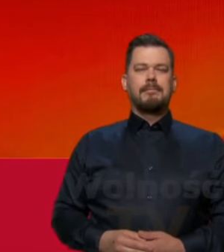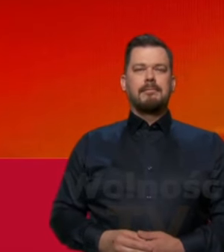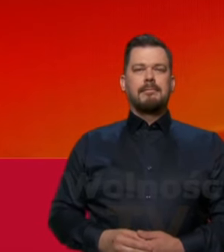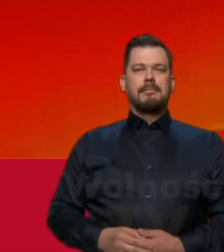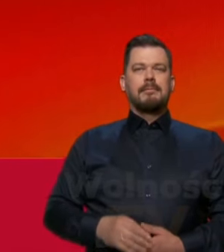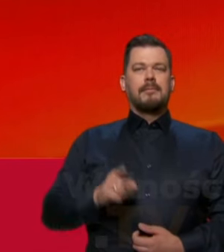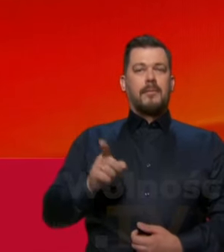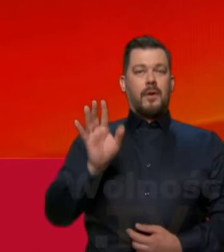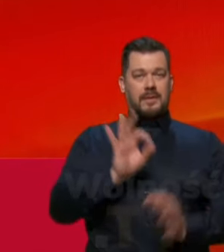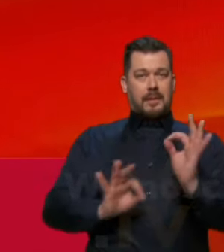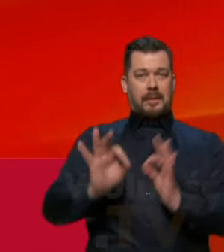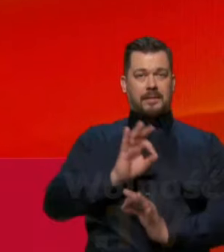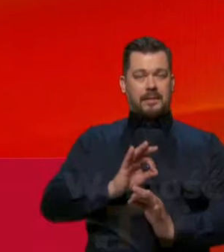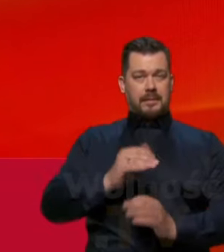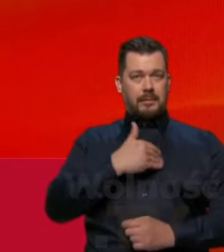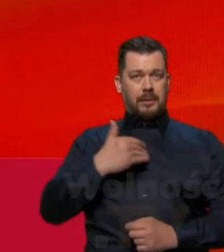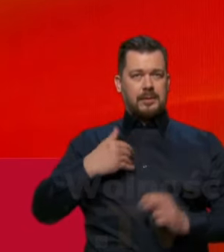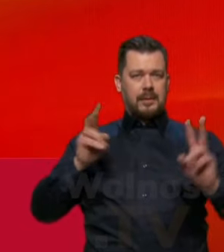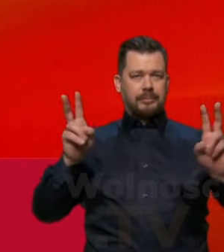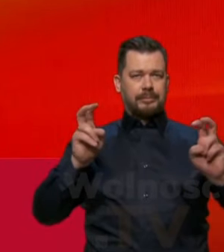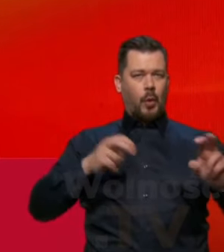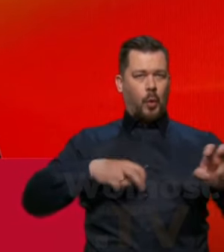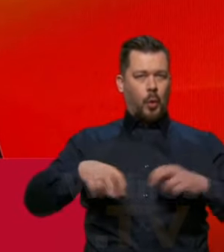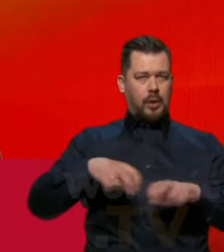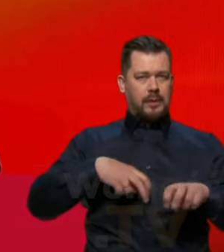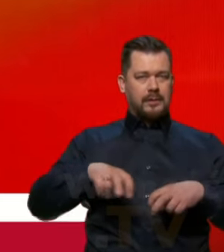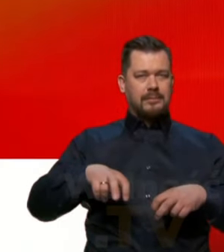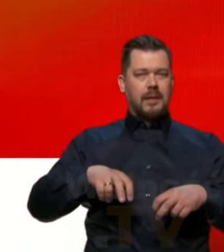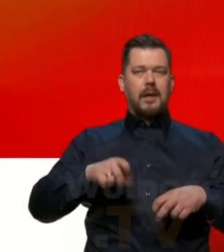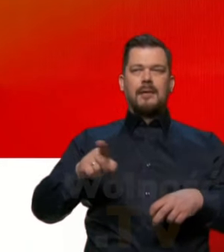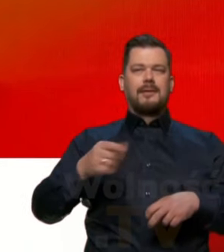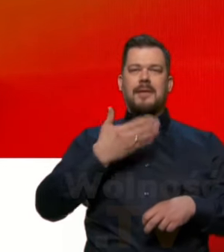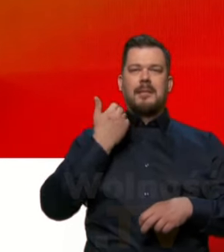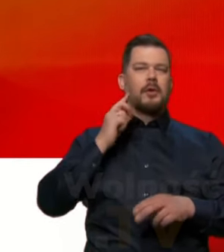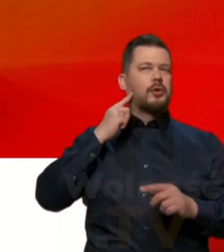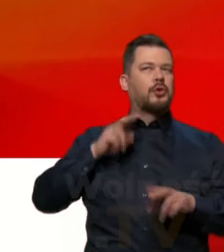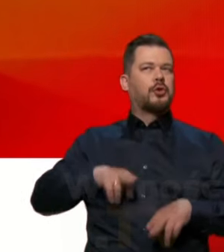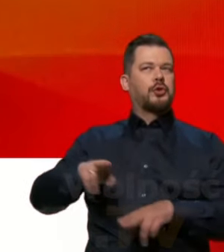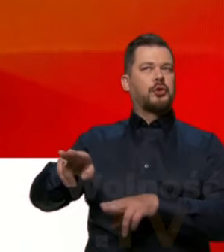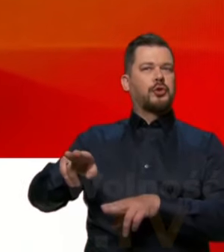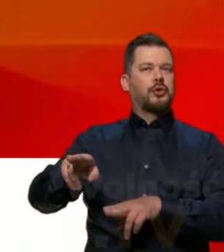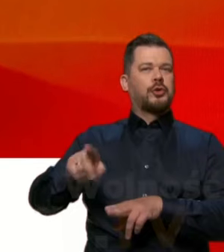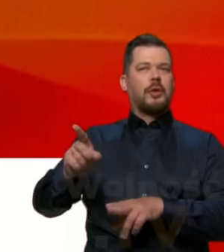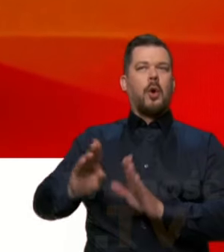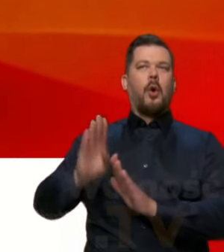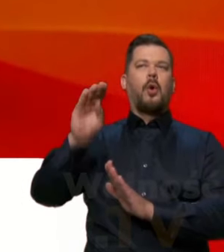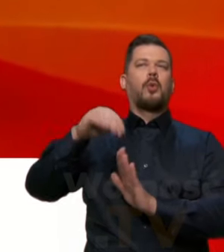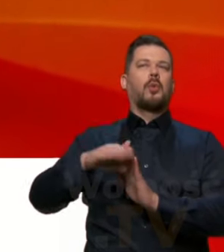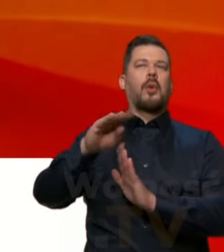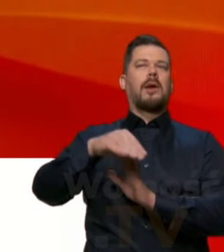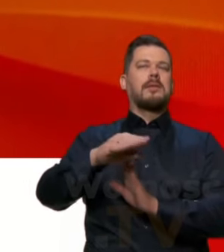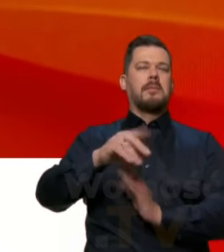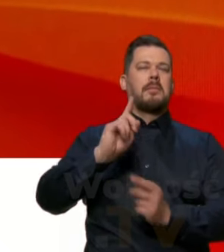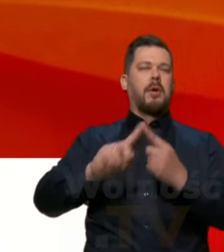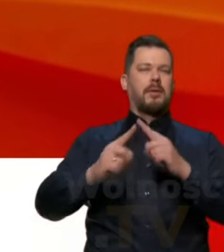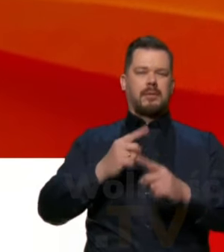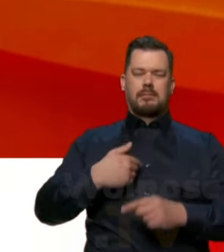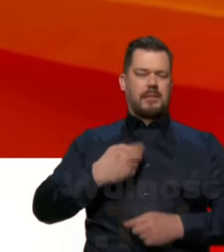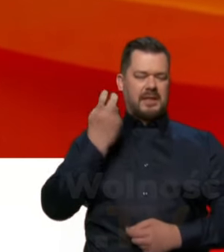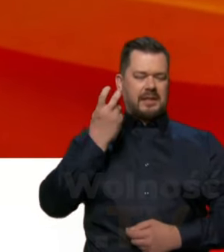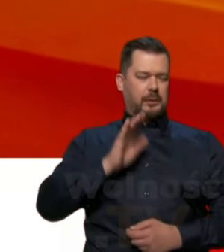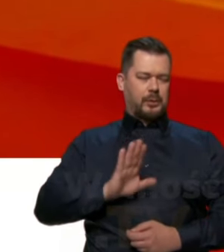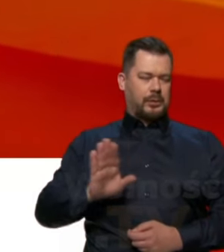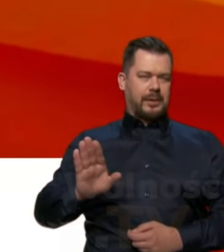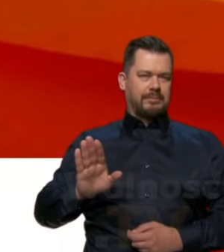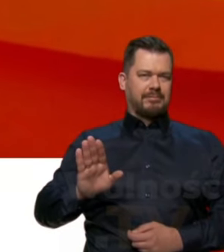Ruch Naprawy Polski jest projektem, który nie podporządkowuje się koniunkturalizmowi polskiej sceny politycznej. My